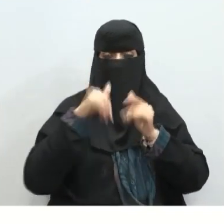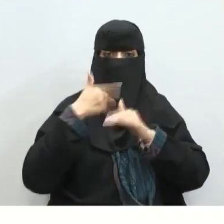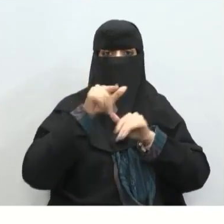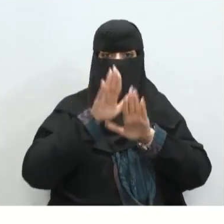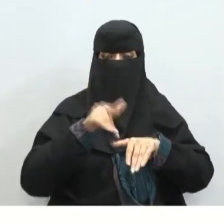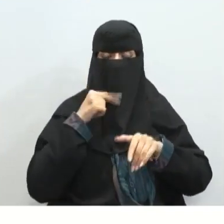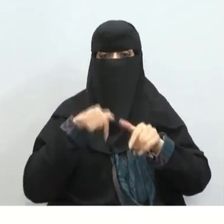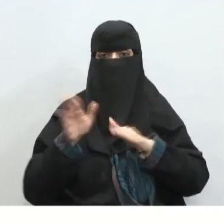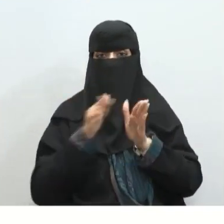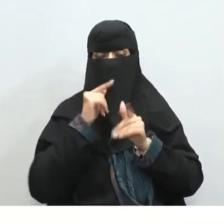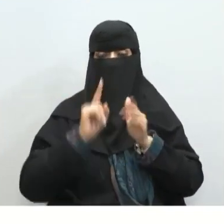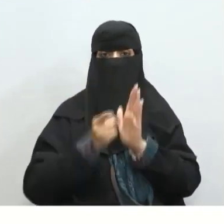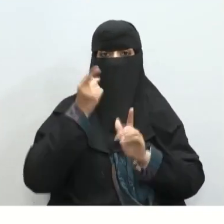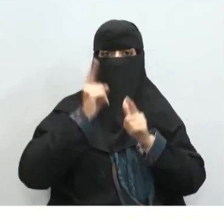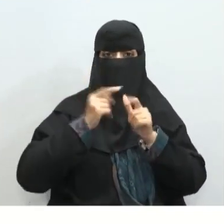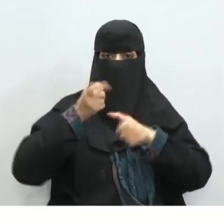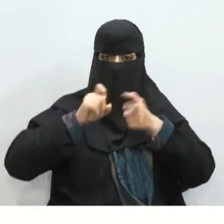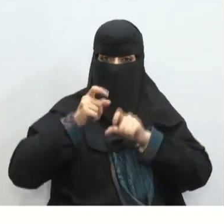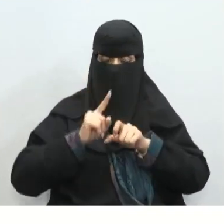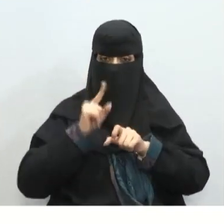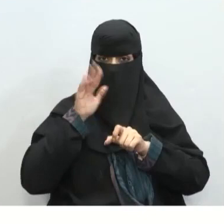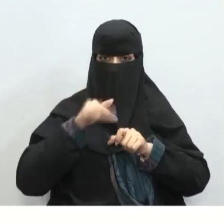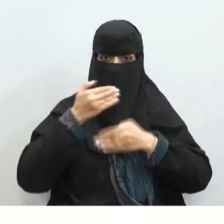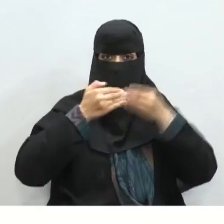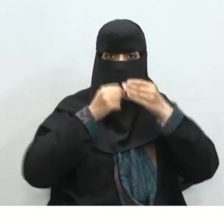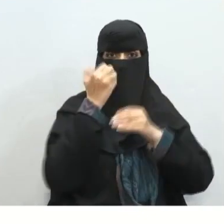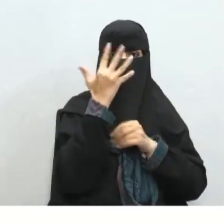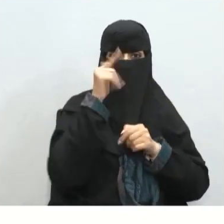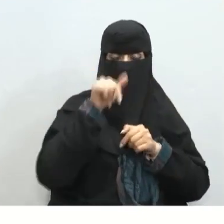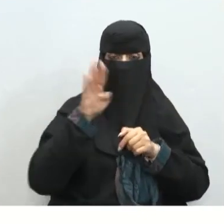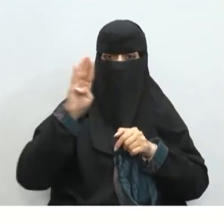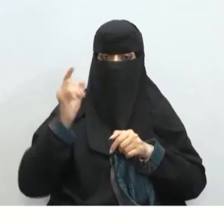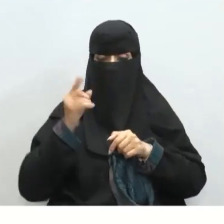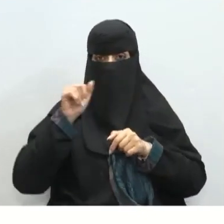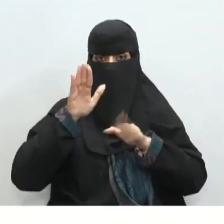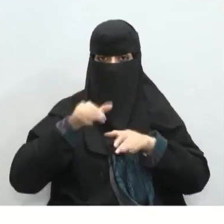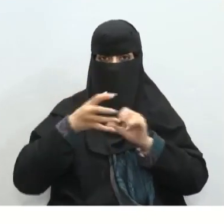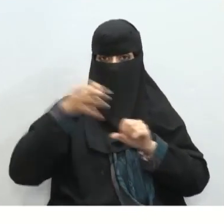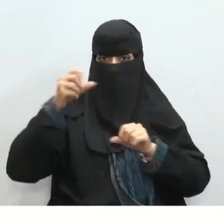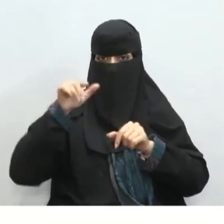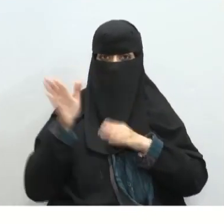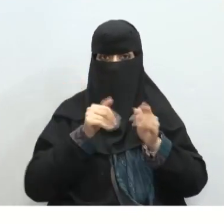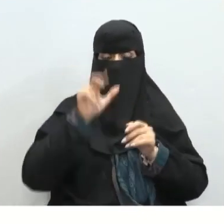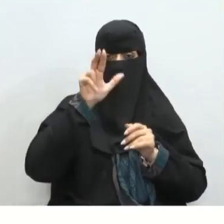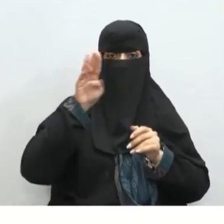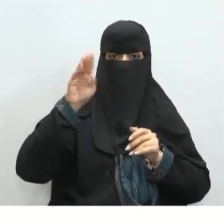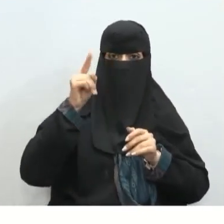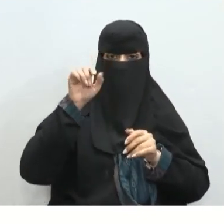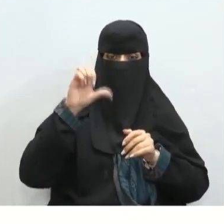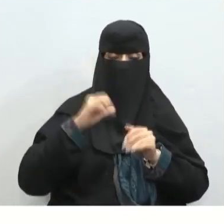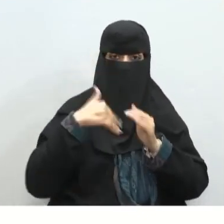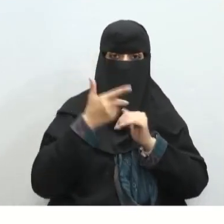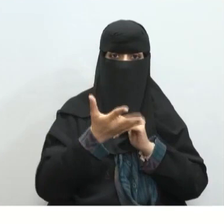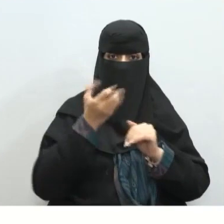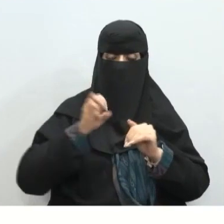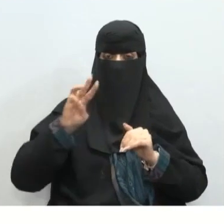لدينا ناد اتش في المره يتكون لدينا مركب خماسي الكربون يتم نزع ذره الكربون الخامسه ويخرج